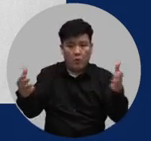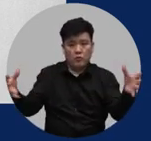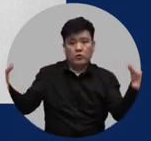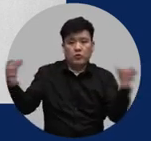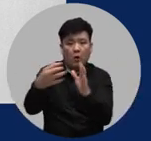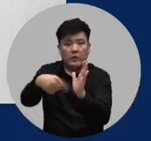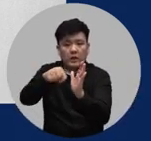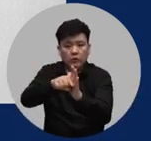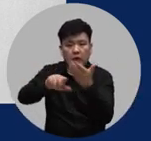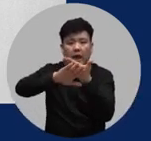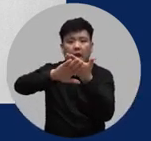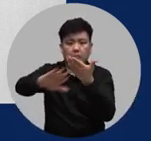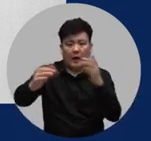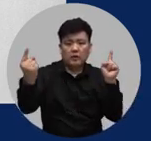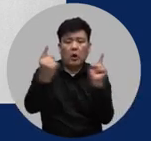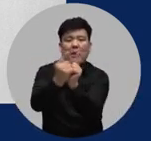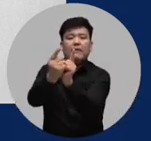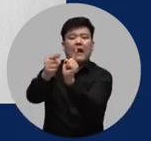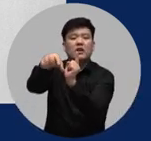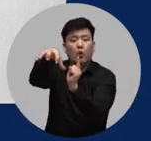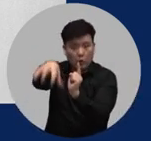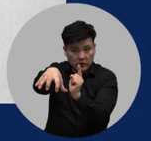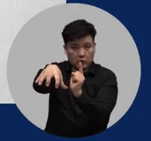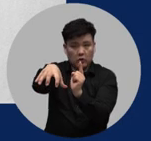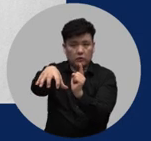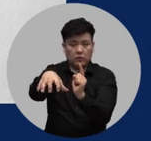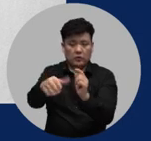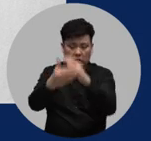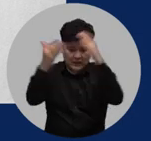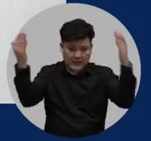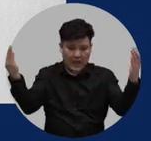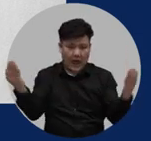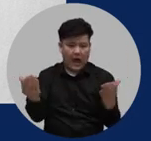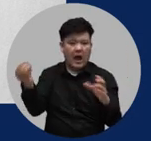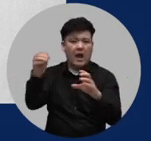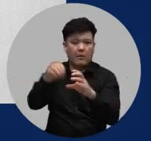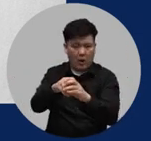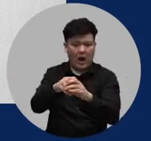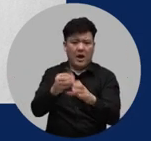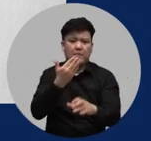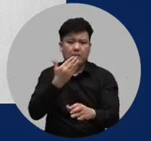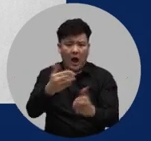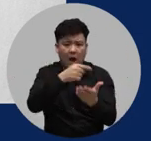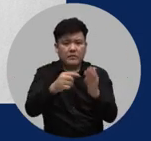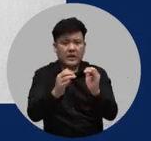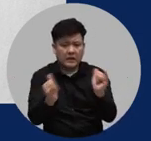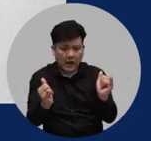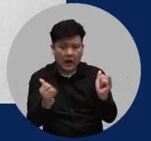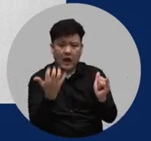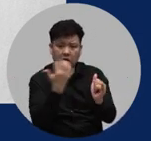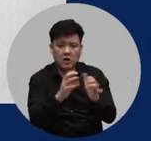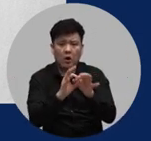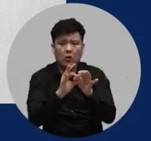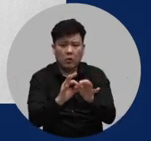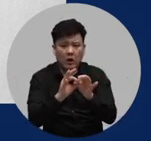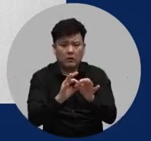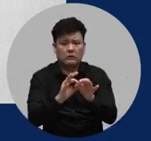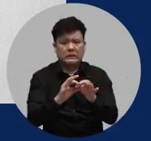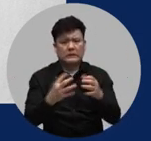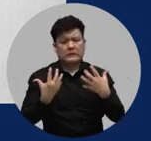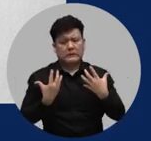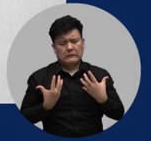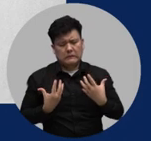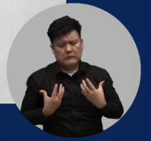위해 불러내어 밖에서 만난 상황에서 발생한 성적 언동 등으로 피해자가 성적 굴욕감이나